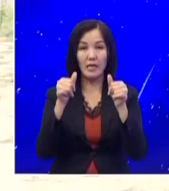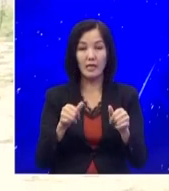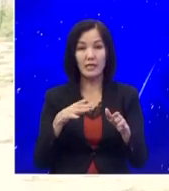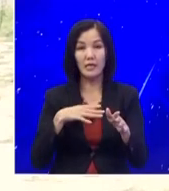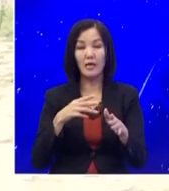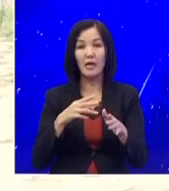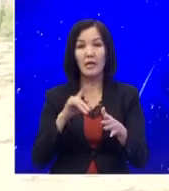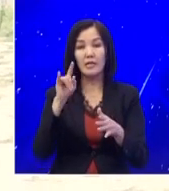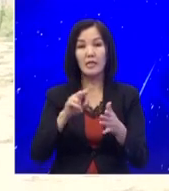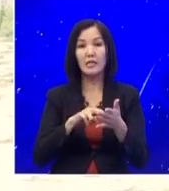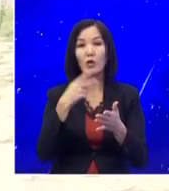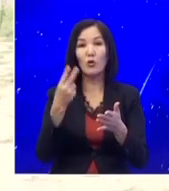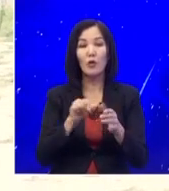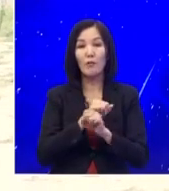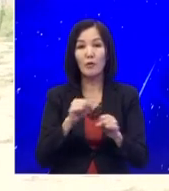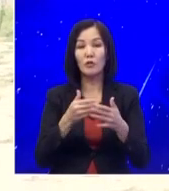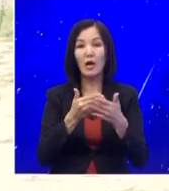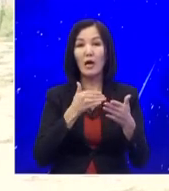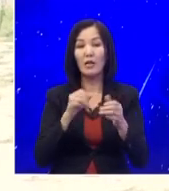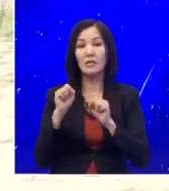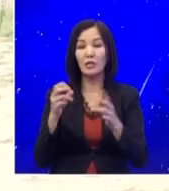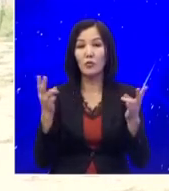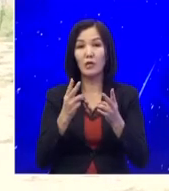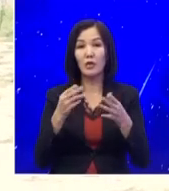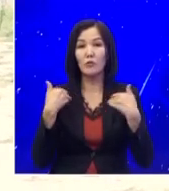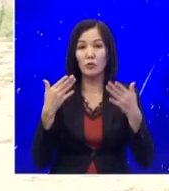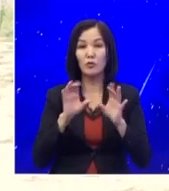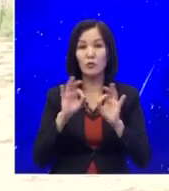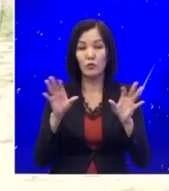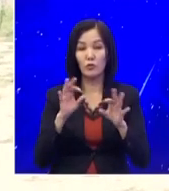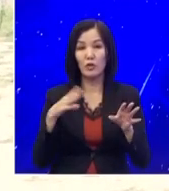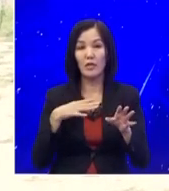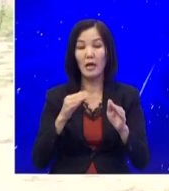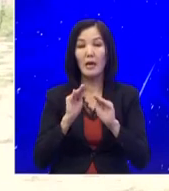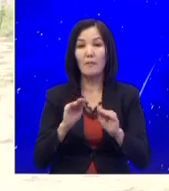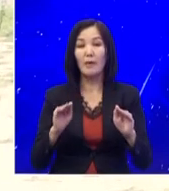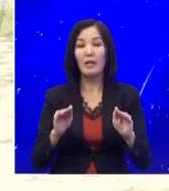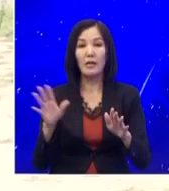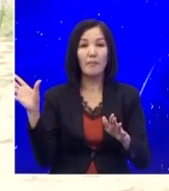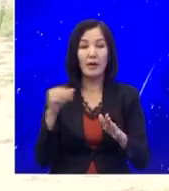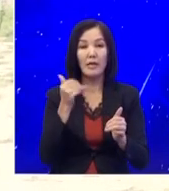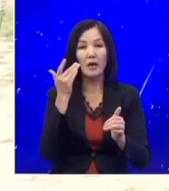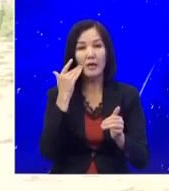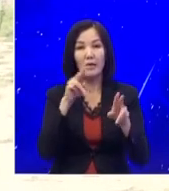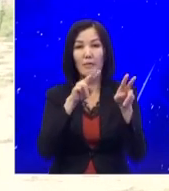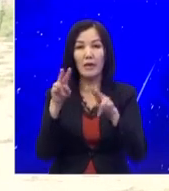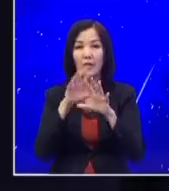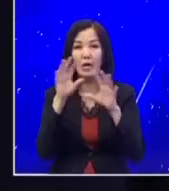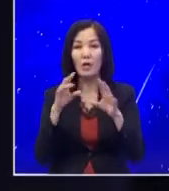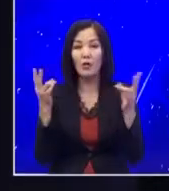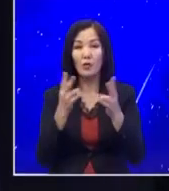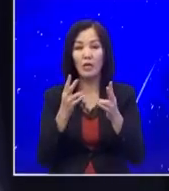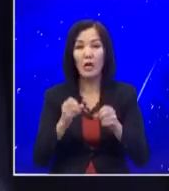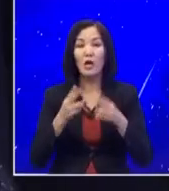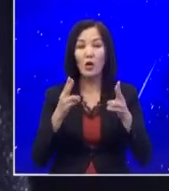құлап кетпеу үшін қандай ережелерді сақтау керектігі туралы ұсыныстар түсіндіріледі. Тұрғындарға балаларды қараусыз қалдырмауды сұраймыз. Балалардың қауіпсіздігі үшін